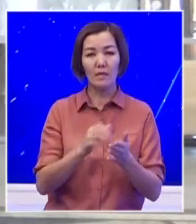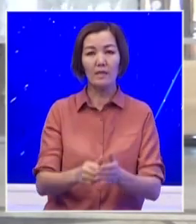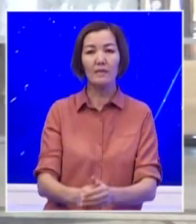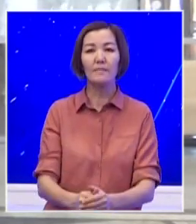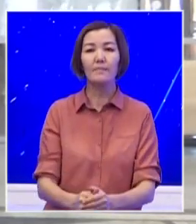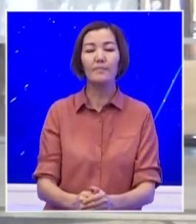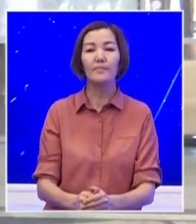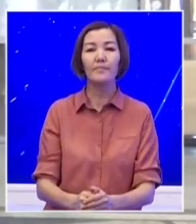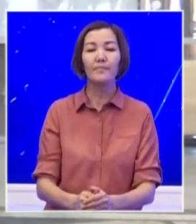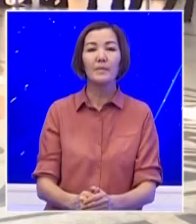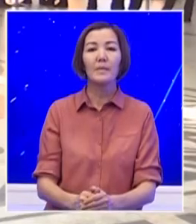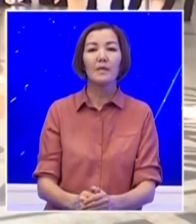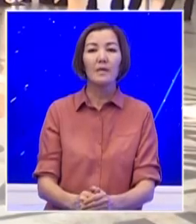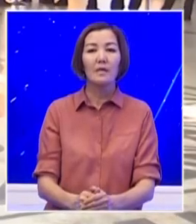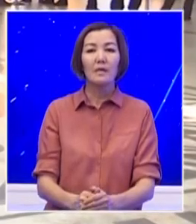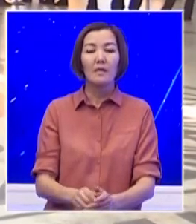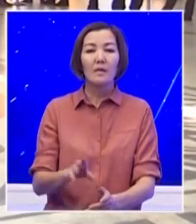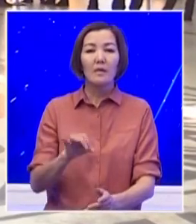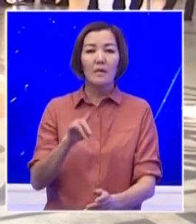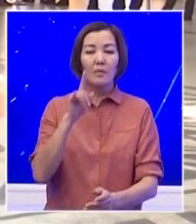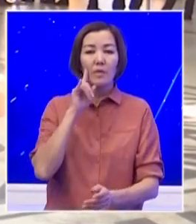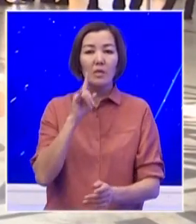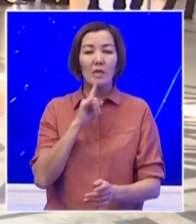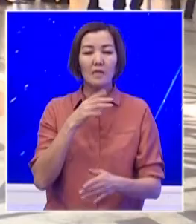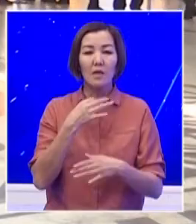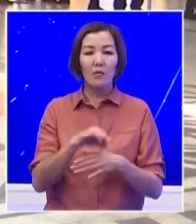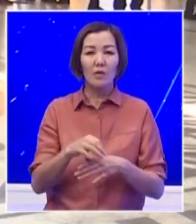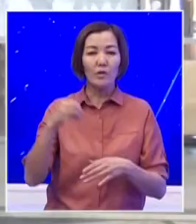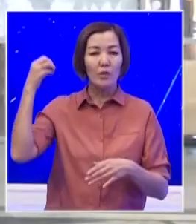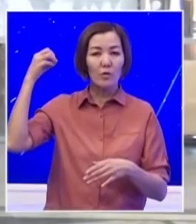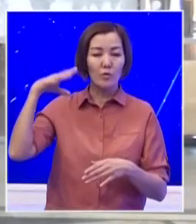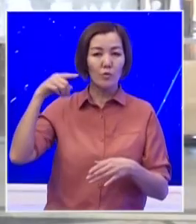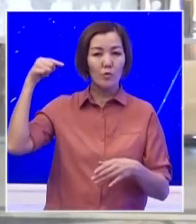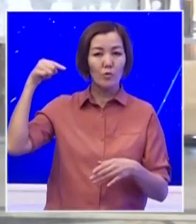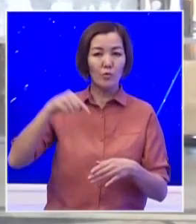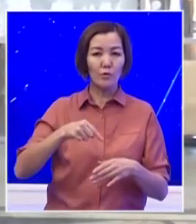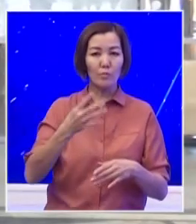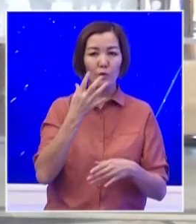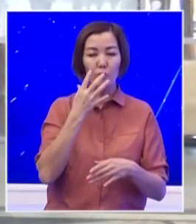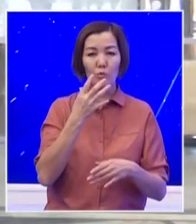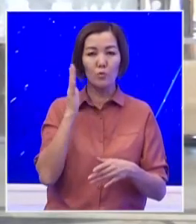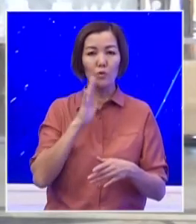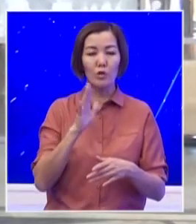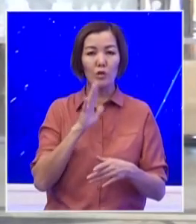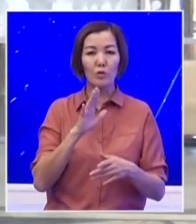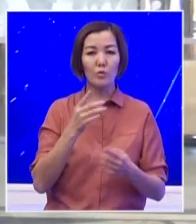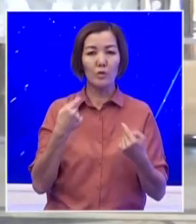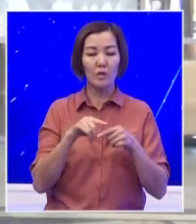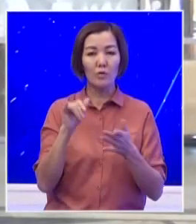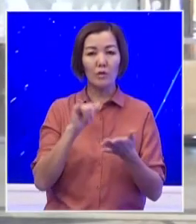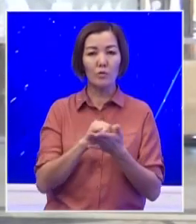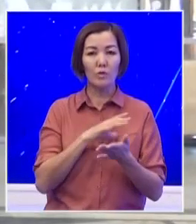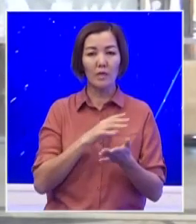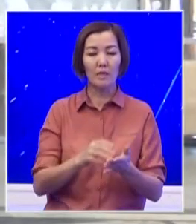типа. Және де Еңбекші Қазақ ауданында күн көзімен суды жылыту технологиясын